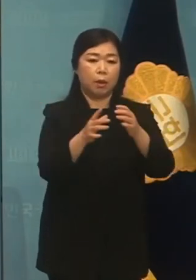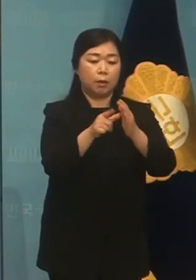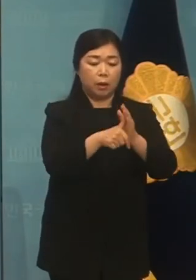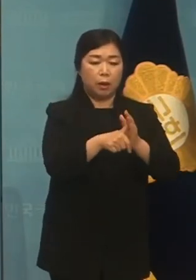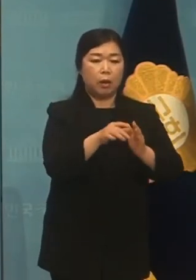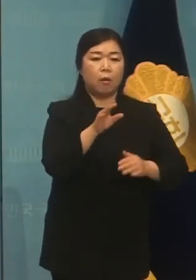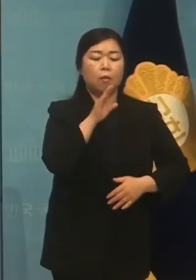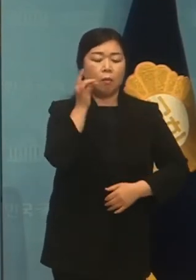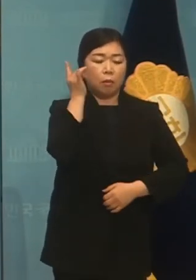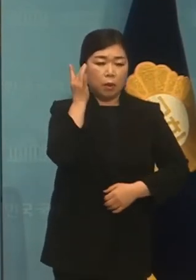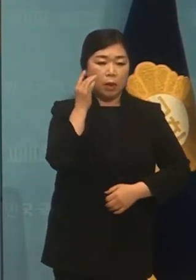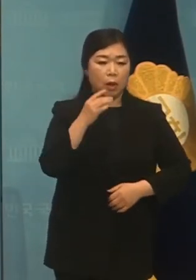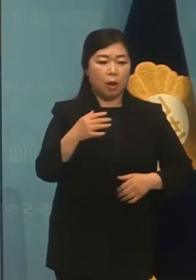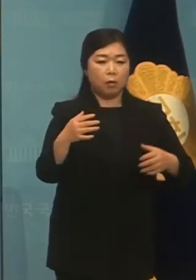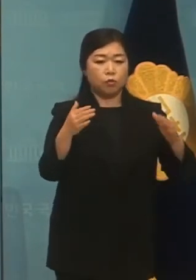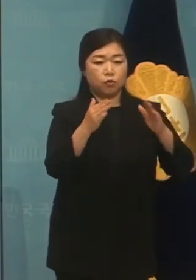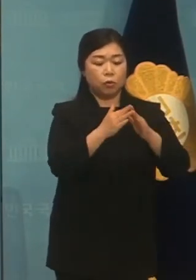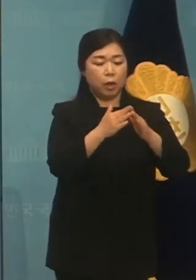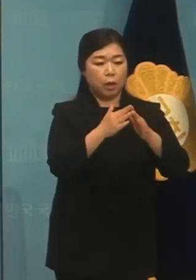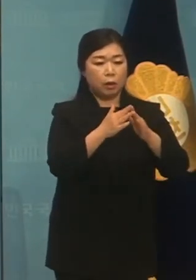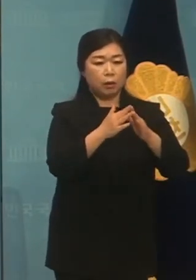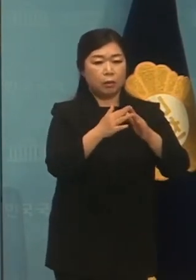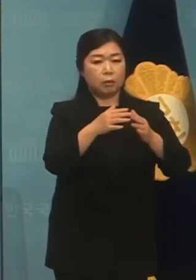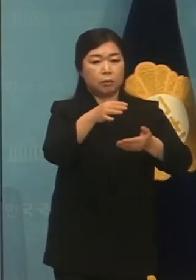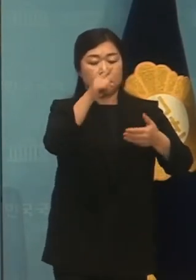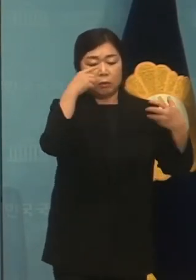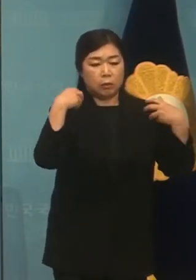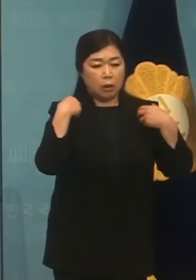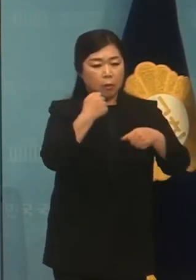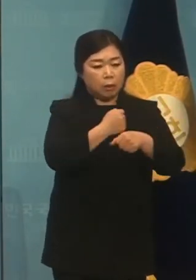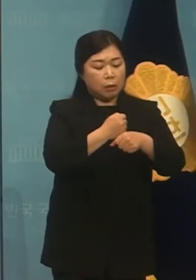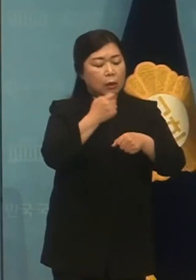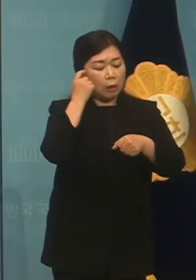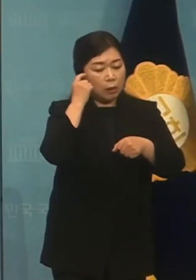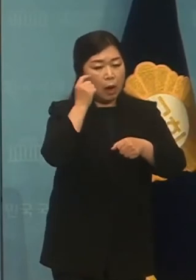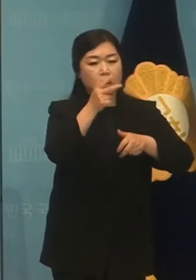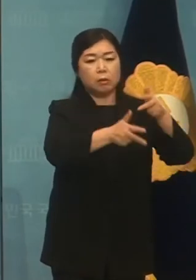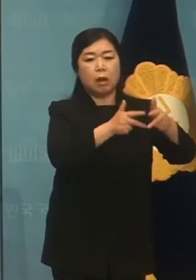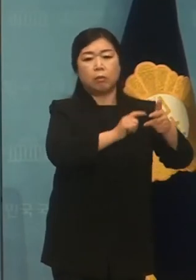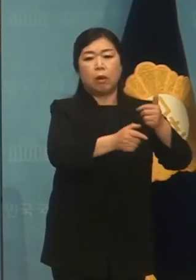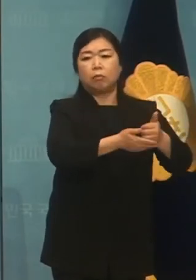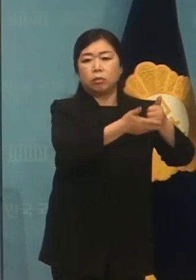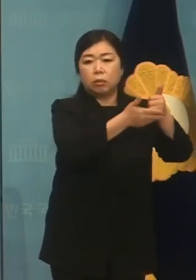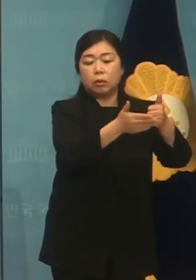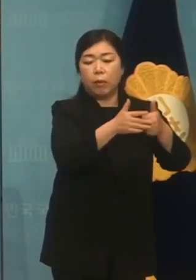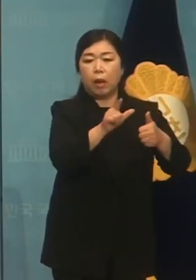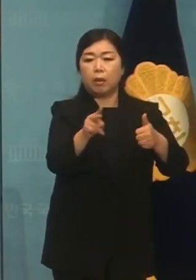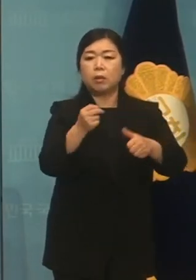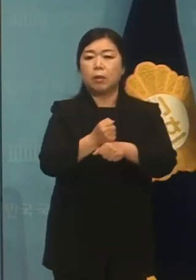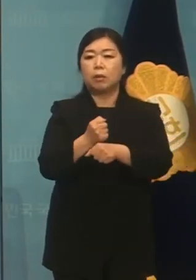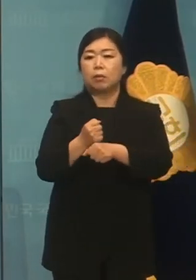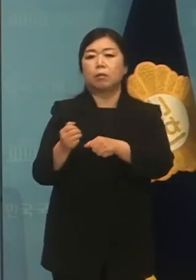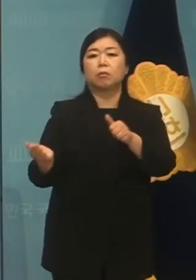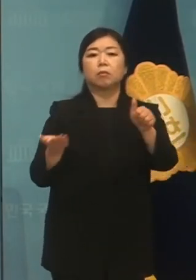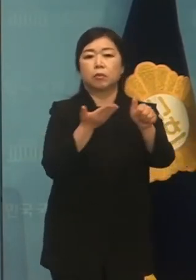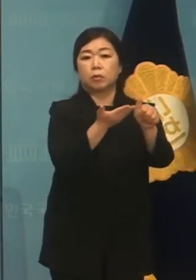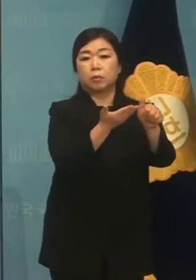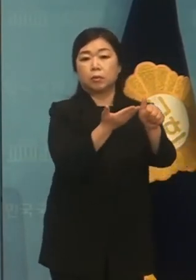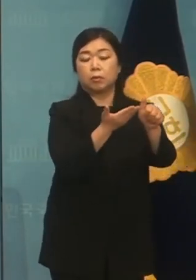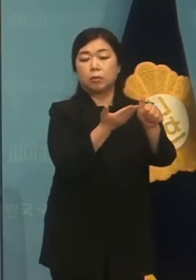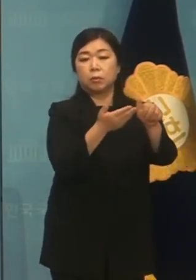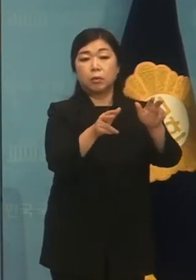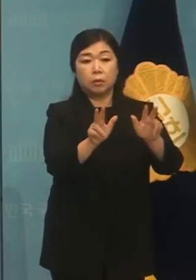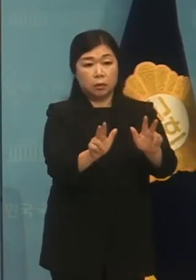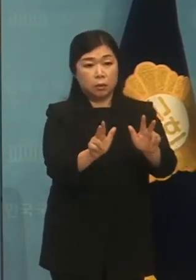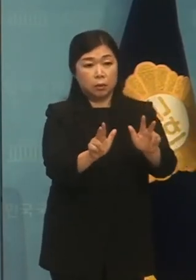만드는 것을 고민했다가 다들 당시에서도 사업이 더 중요해져가지고 LH를 만들게 되버린 겁니다.